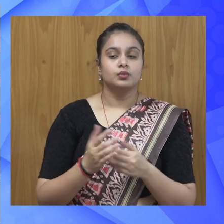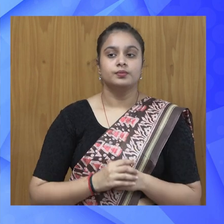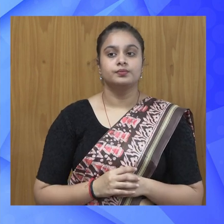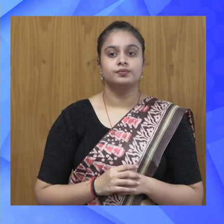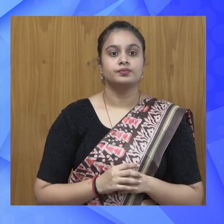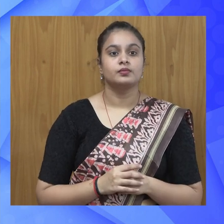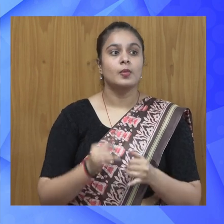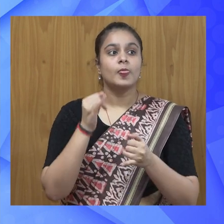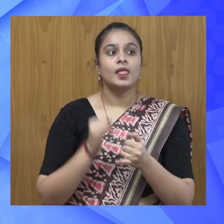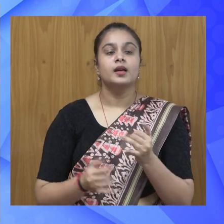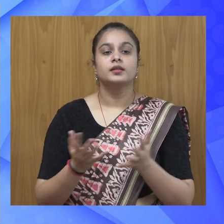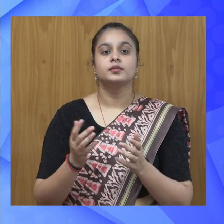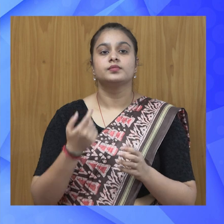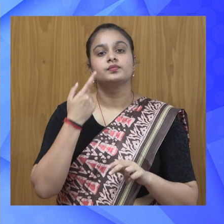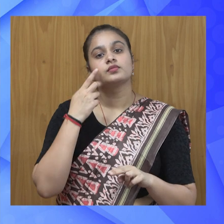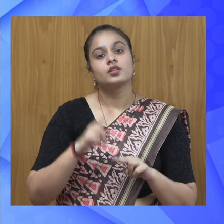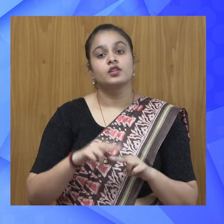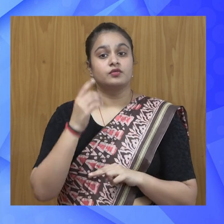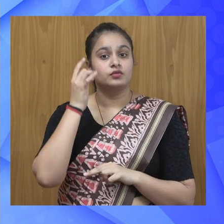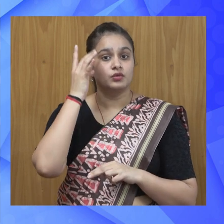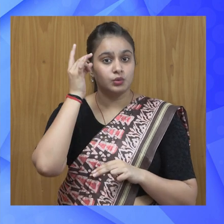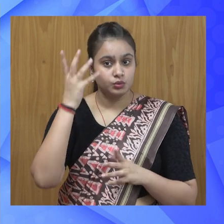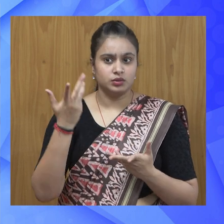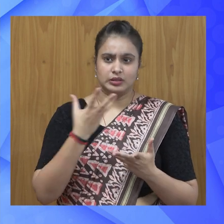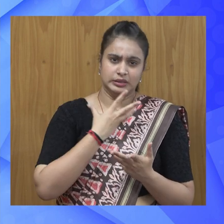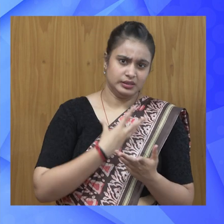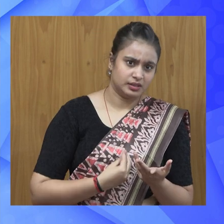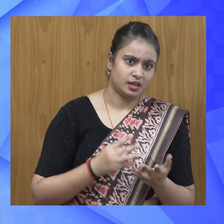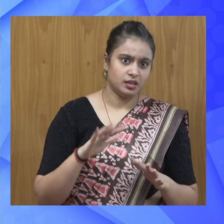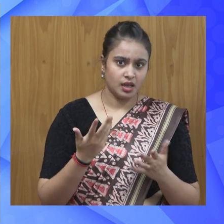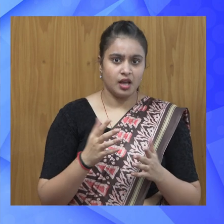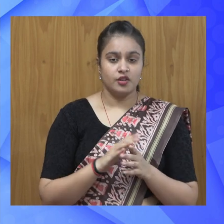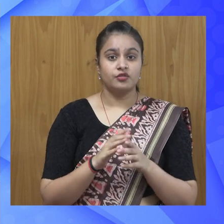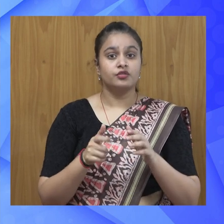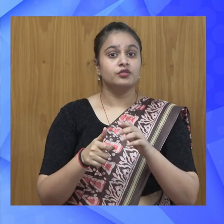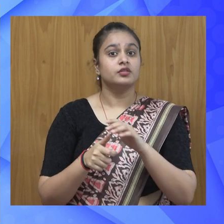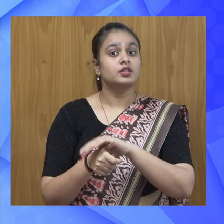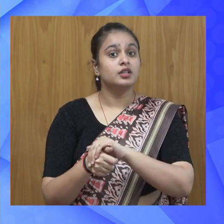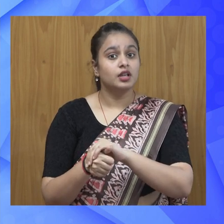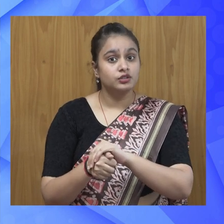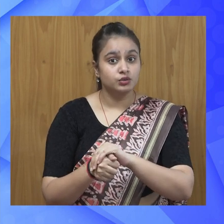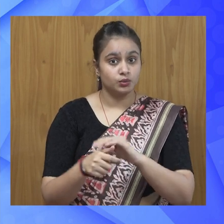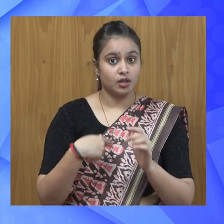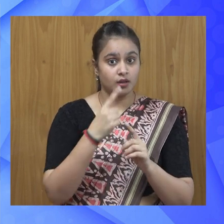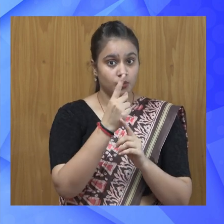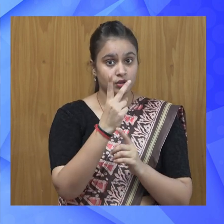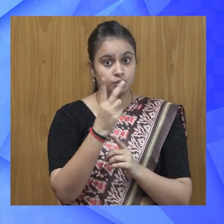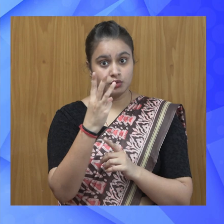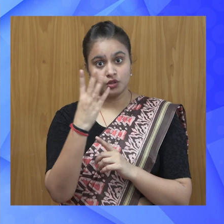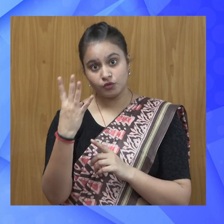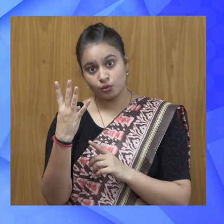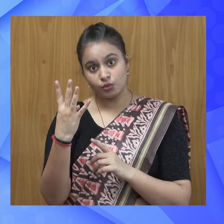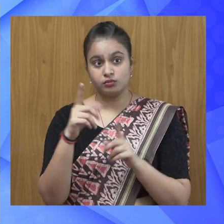कम करता है। लास्ट में बस ये है कि अगर आपको गुस्सा है, आप बहुत अपसेट है, तो ये कछुए की कहानी 1, 2, 3, 4 आप समझ सकते हैं, ये आप कर